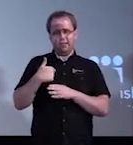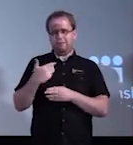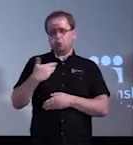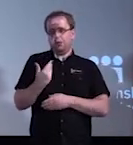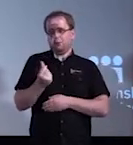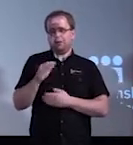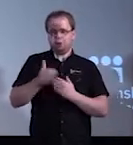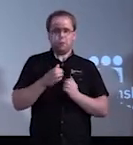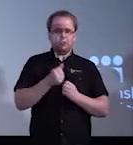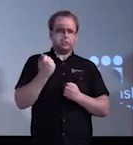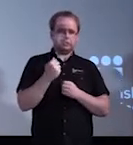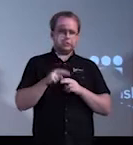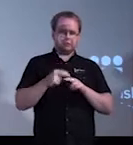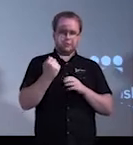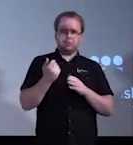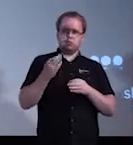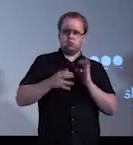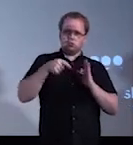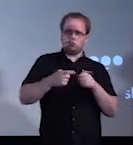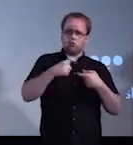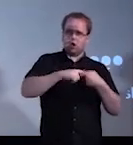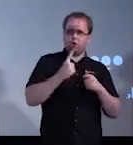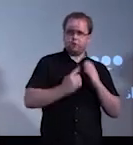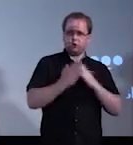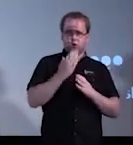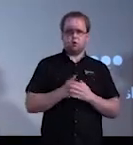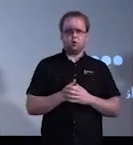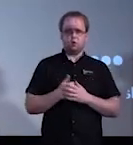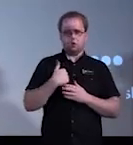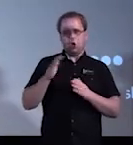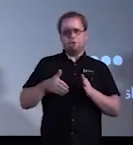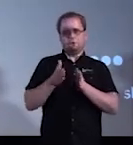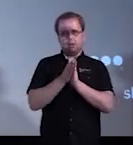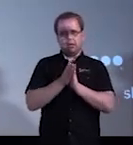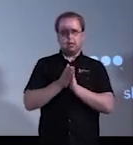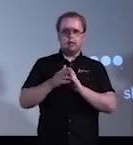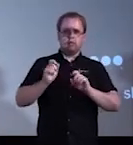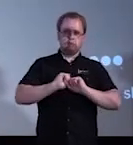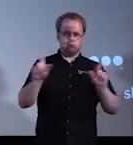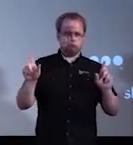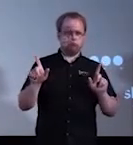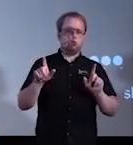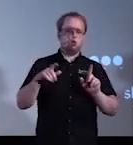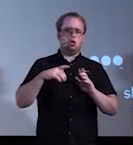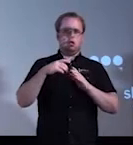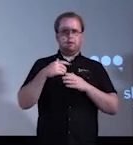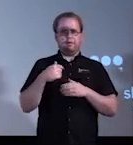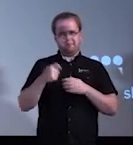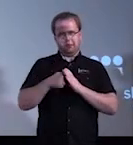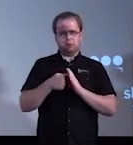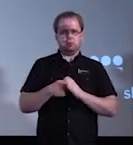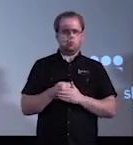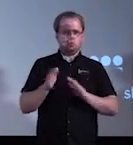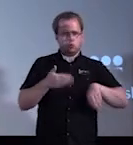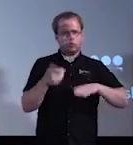avtalet. Och jag har varit med och diskuterat lansering och produktion av filmer och allt möjligt. Jag tror det var en viktig del